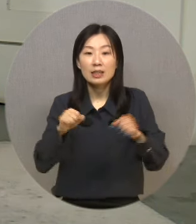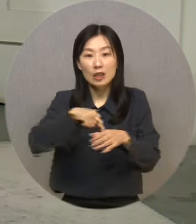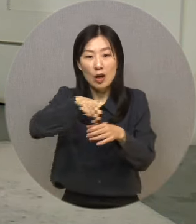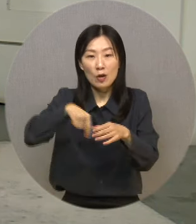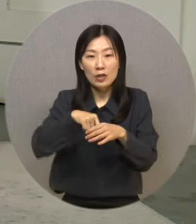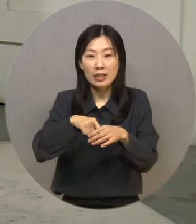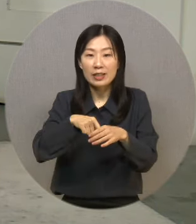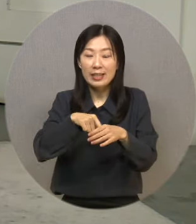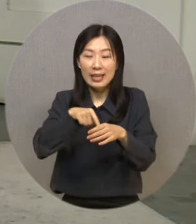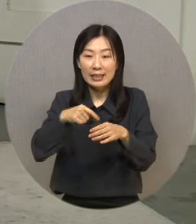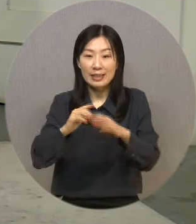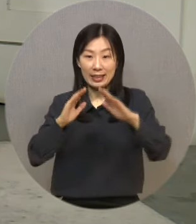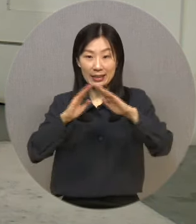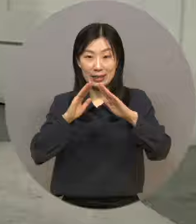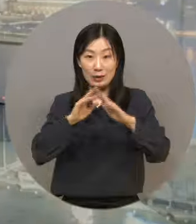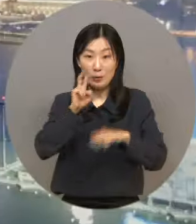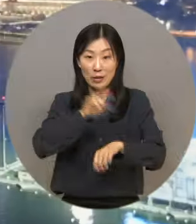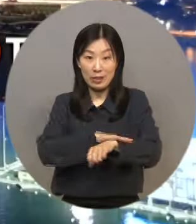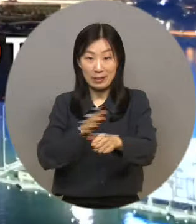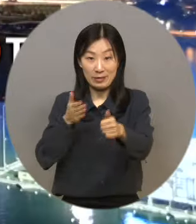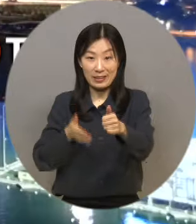부탁합니다.